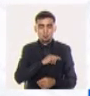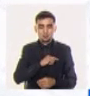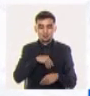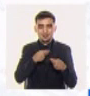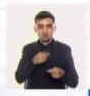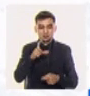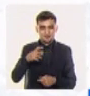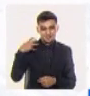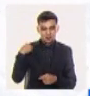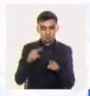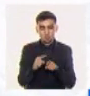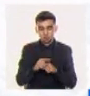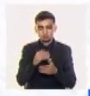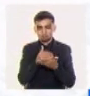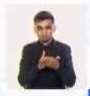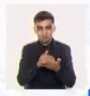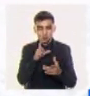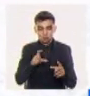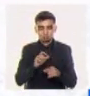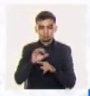через портал электронного правительства и сайт